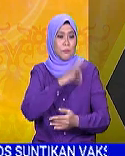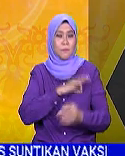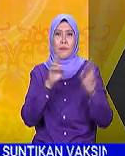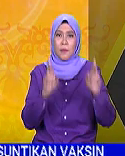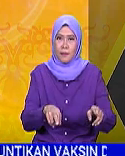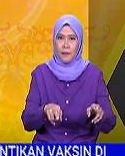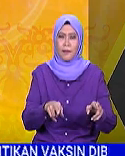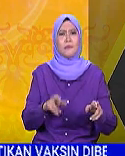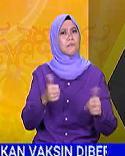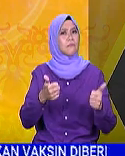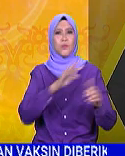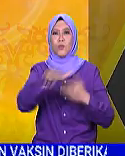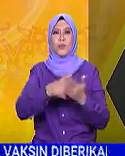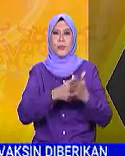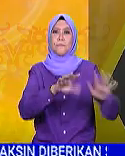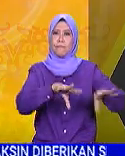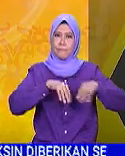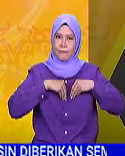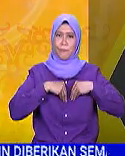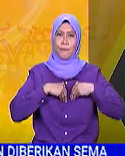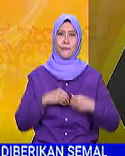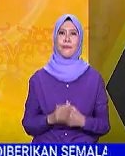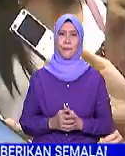rakyat pasti disambut baik